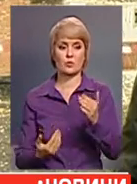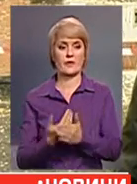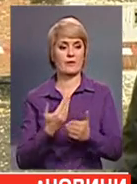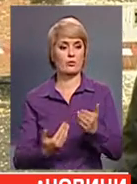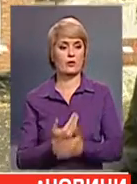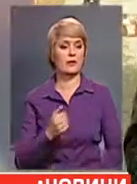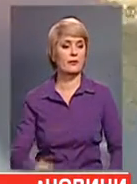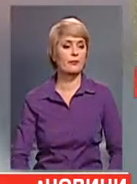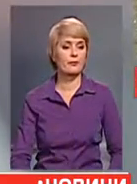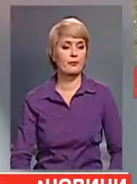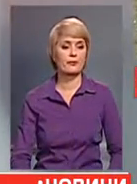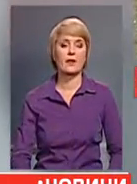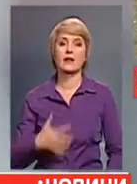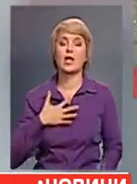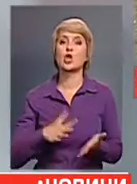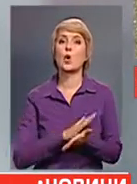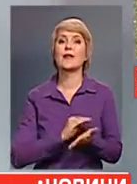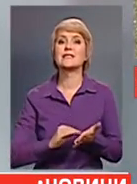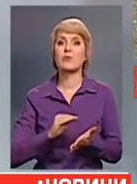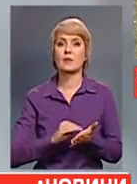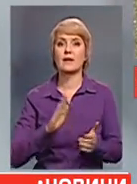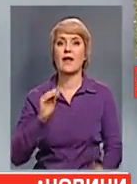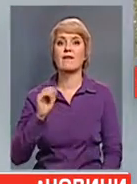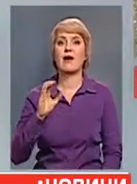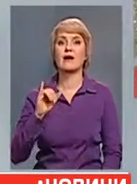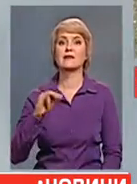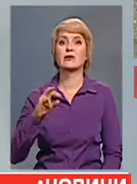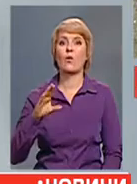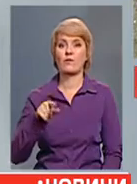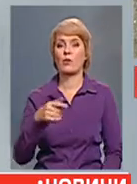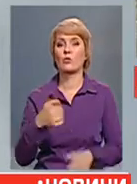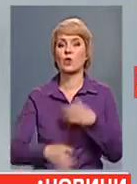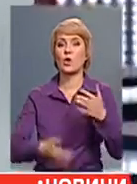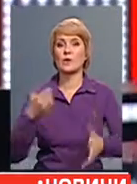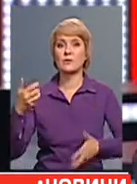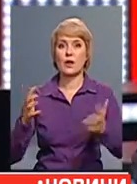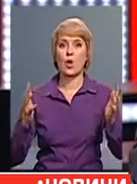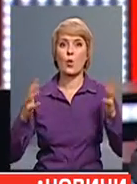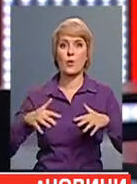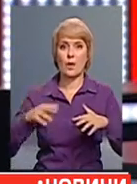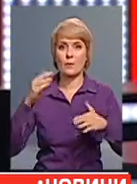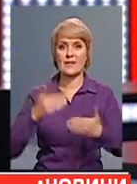випусках. Анастасія Муратова з Василькова біля Києва. Там вже розібрали уламки шкільної стіни, яка обвалилася вчора.